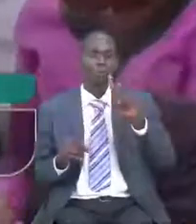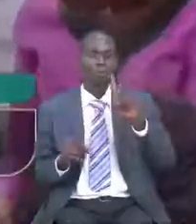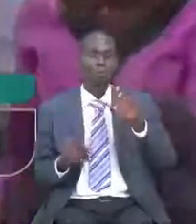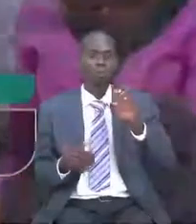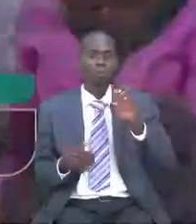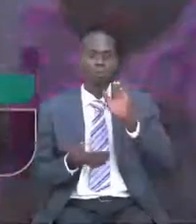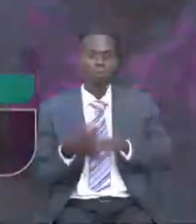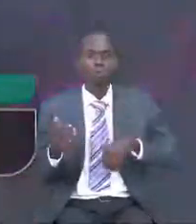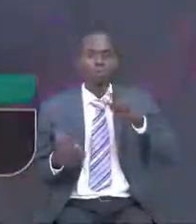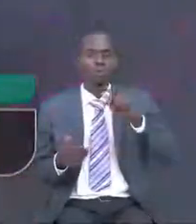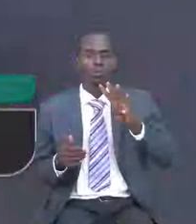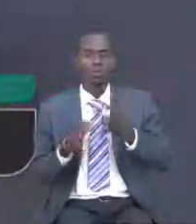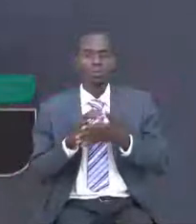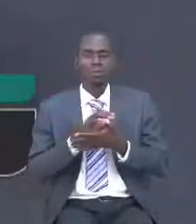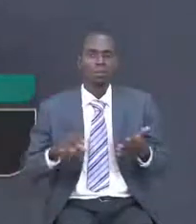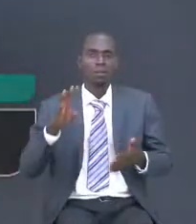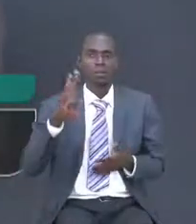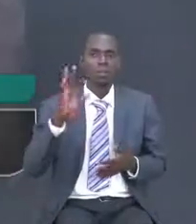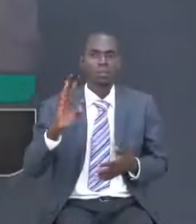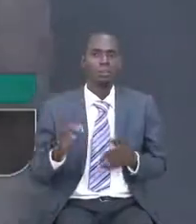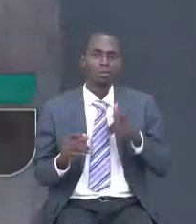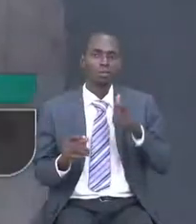vie. Luc 24.